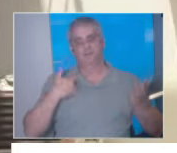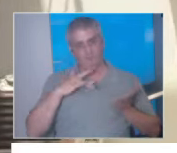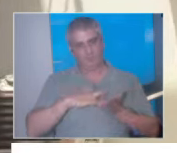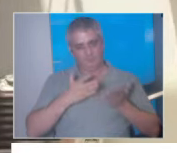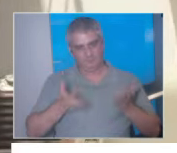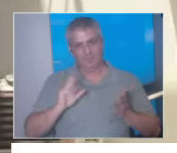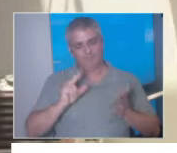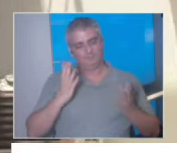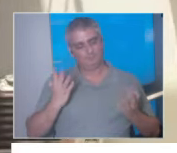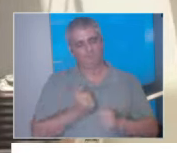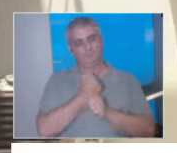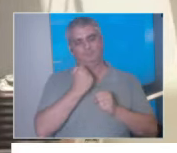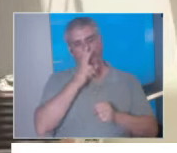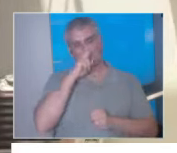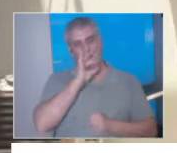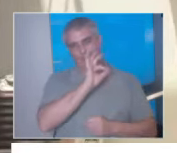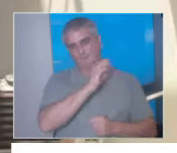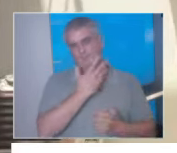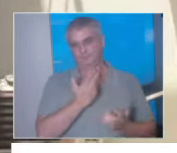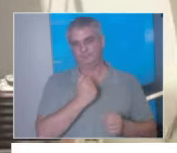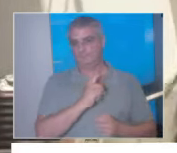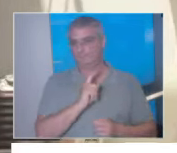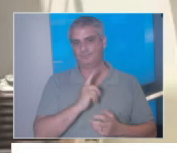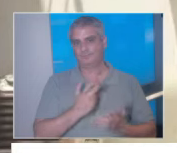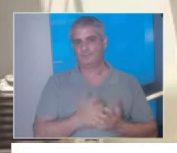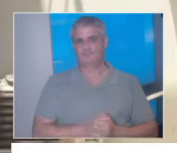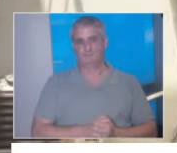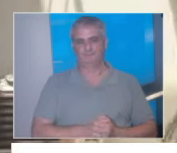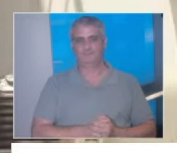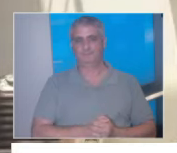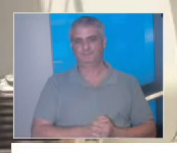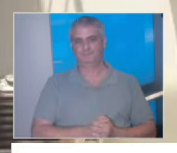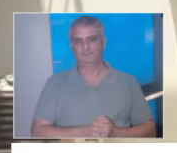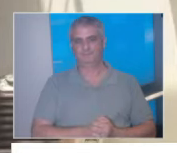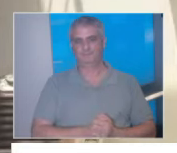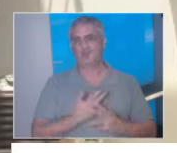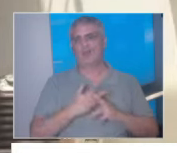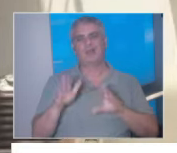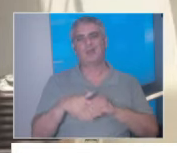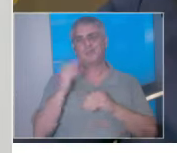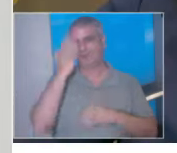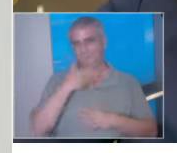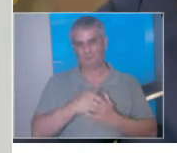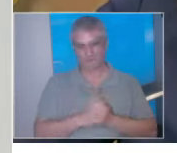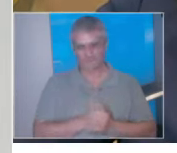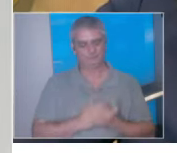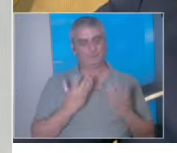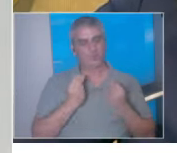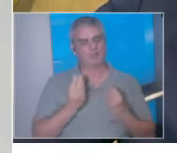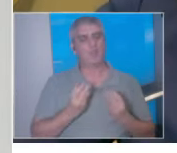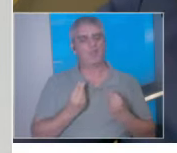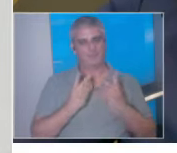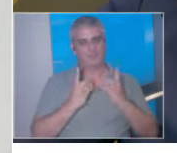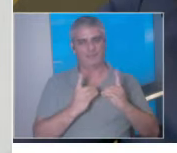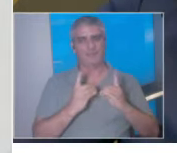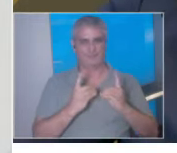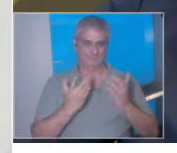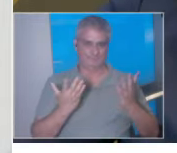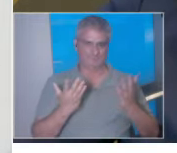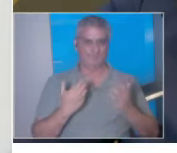גם בזכות העבודה הזו. כן, והדרך... לא שווה מים רק. כן, יש עוד דרך רבה לפנינו, אבל ללא